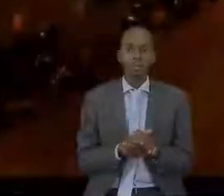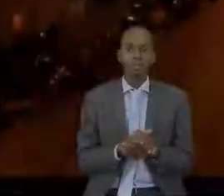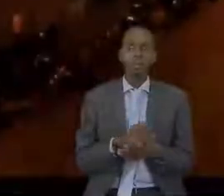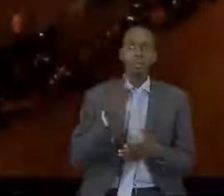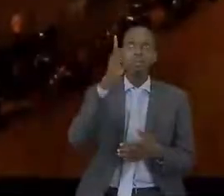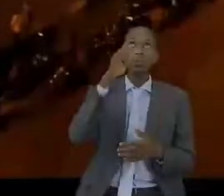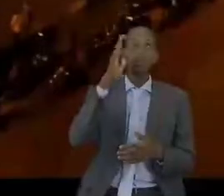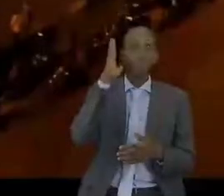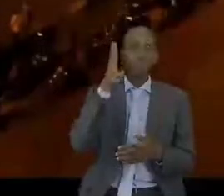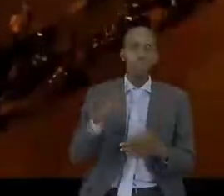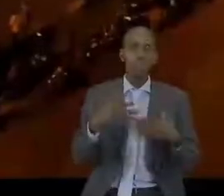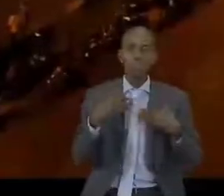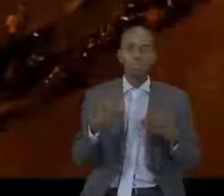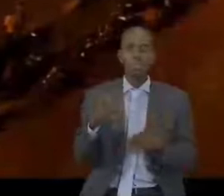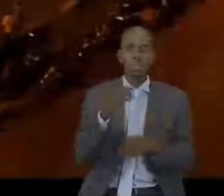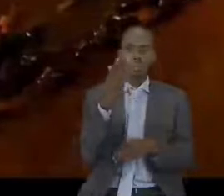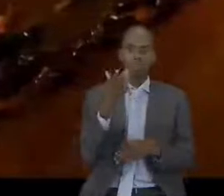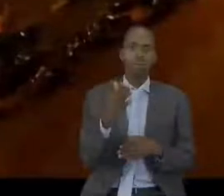Dieu va te guérir.